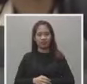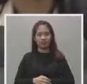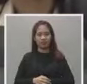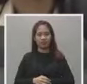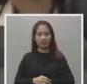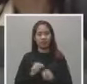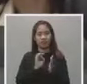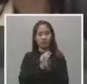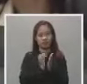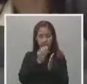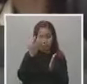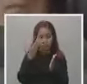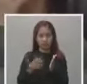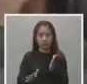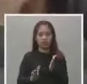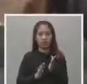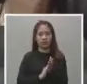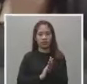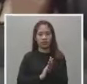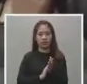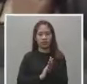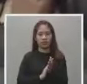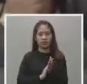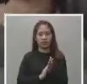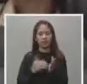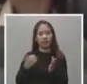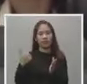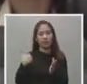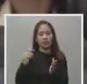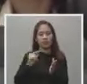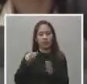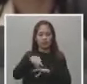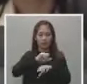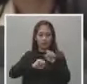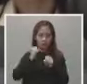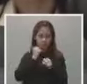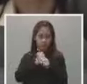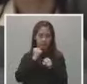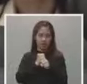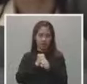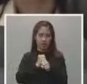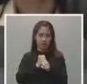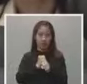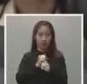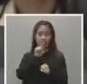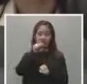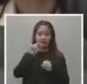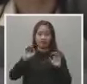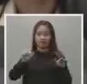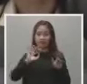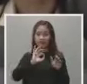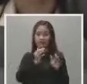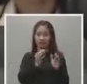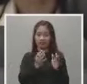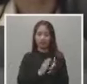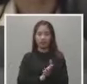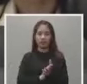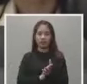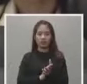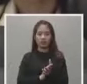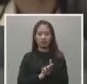นอกจาก Facebook แล้วนะครับยังมีปฏิบัติการในภารกิจใน Twitter อีกด้วยนะเจ้าหน้า